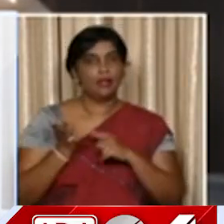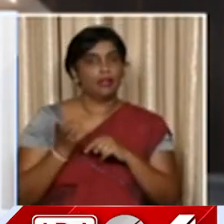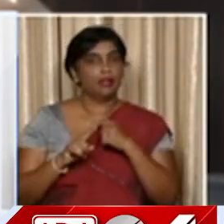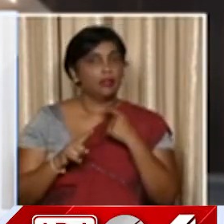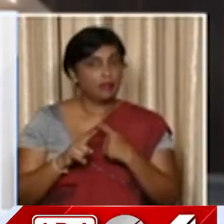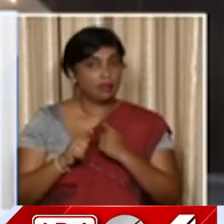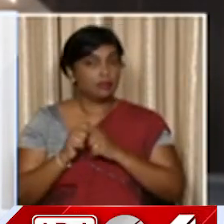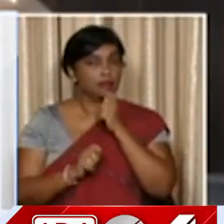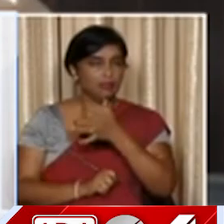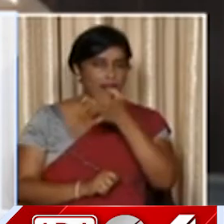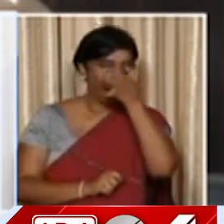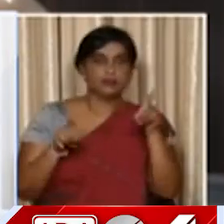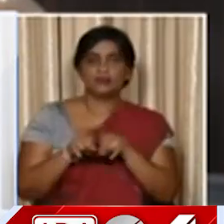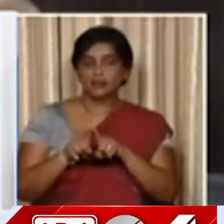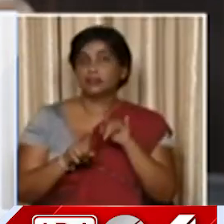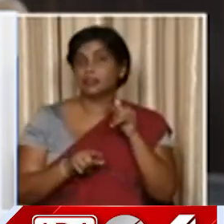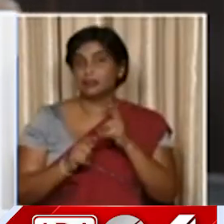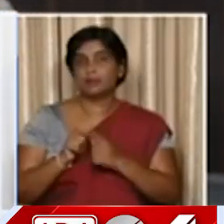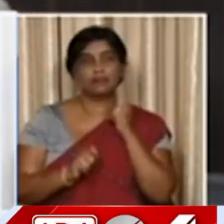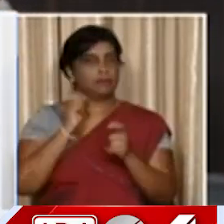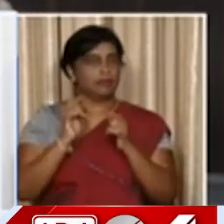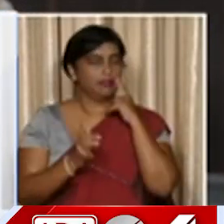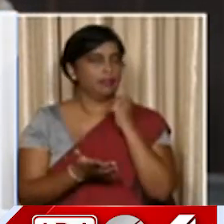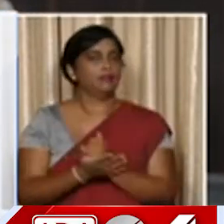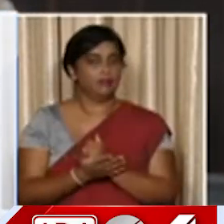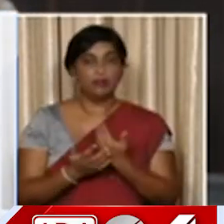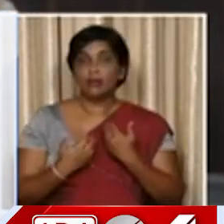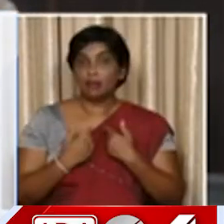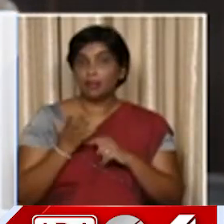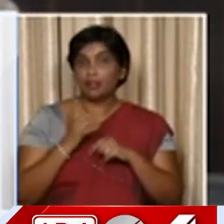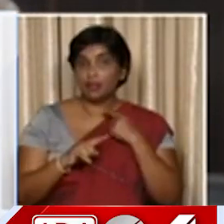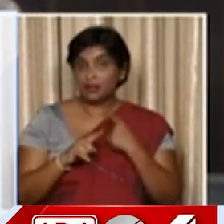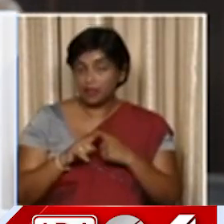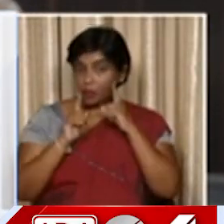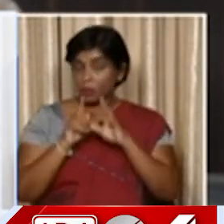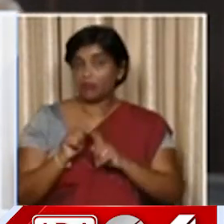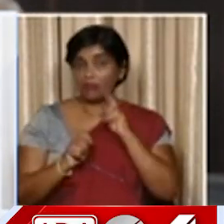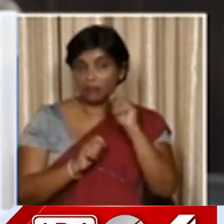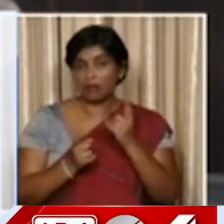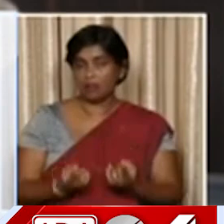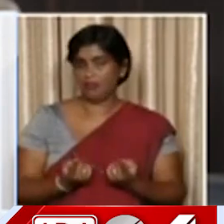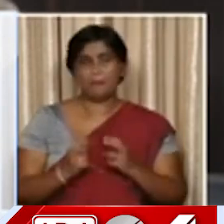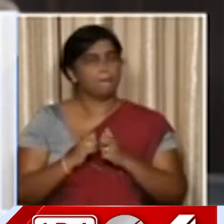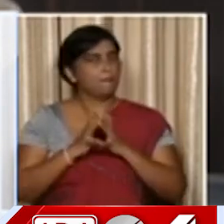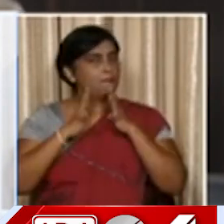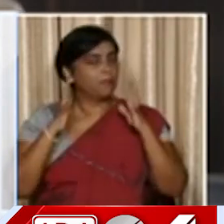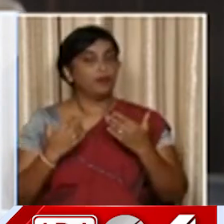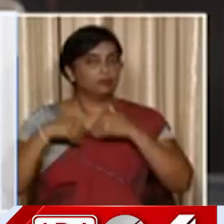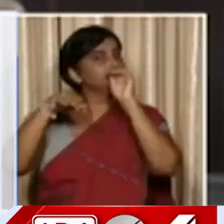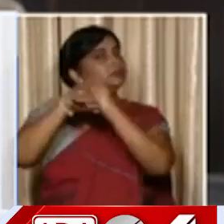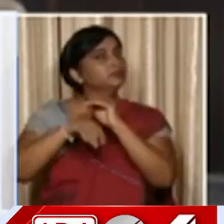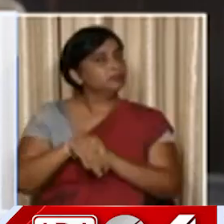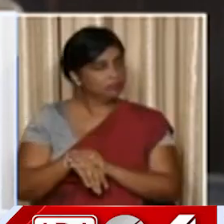ගෙවීම හිස රදයක් වෙන තරමට සමහර ගෙවීම් ක්‍රම සංකීර්ණයි. අපි බදු ක්‍රමයේ ඇති මෙවැනි වැනි බරපතල අඩුපාඩු ගණනාවක් අප